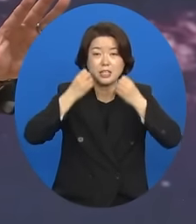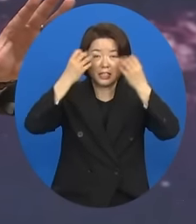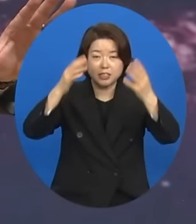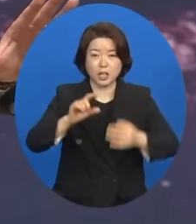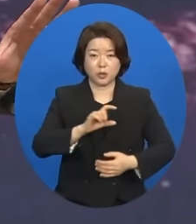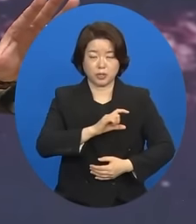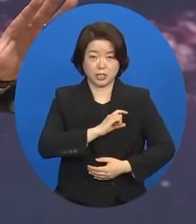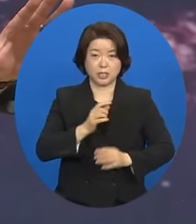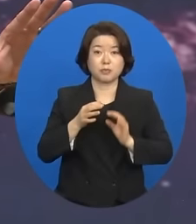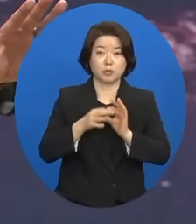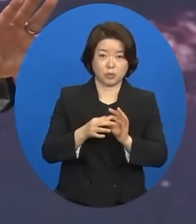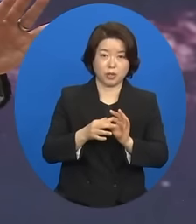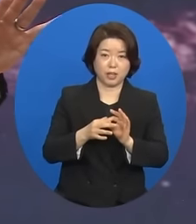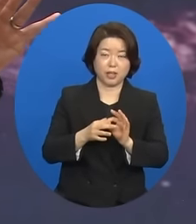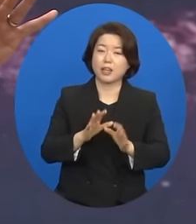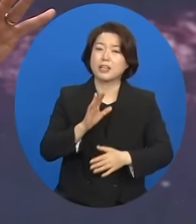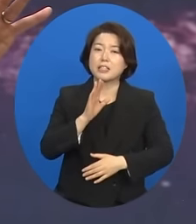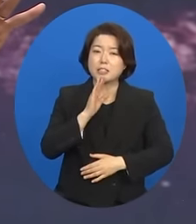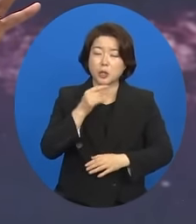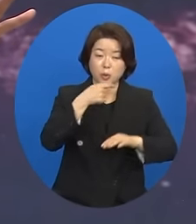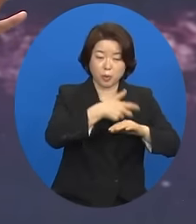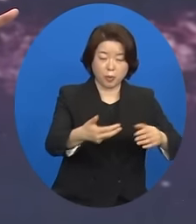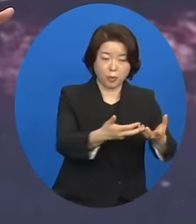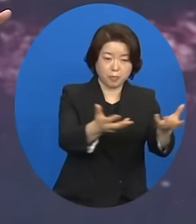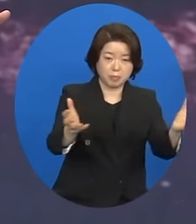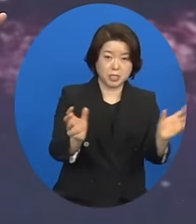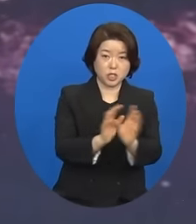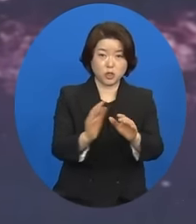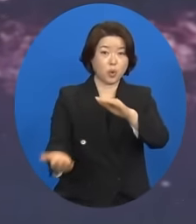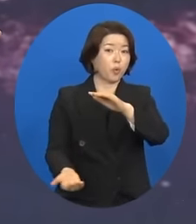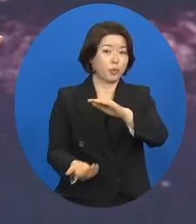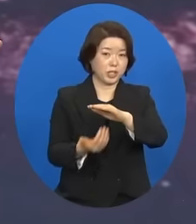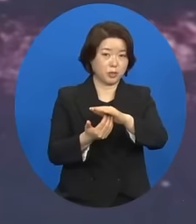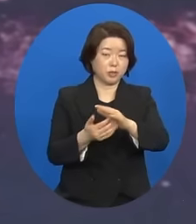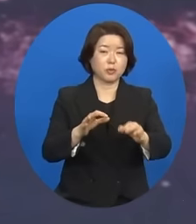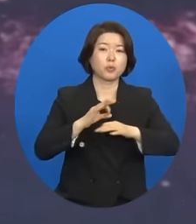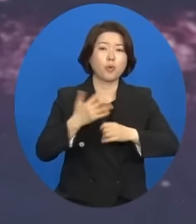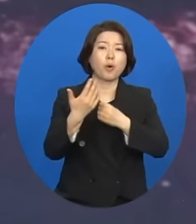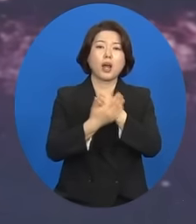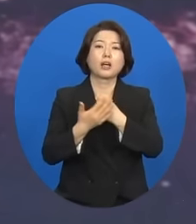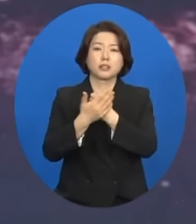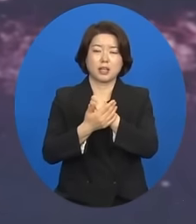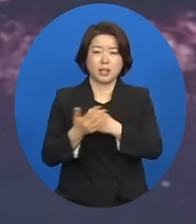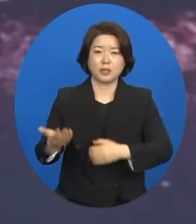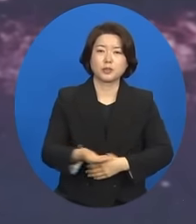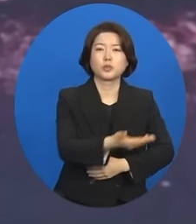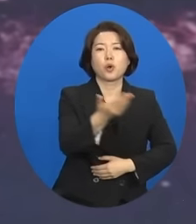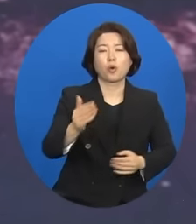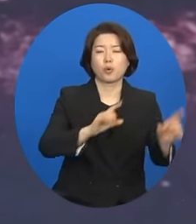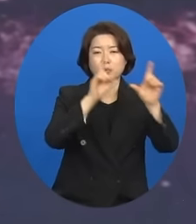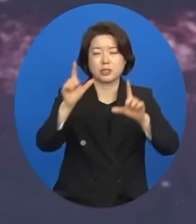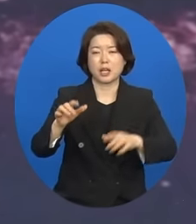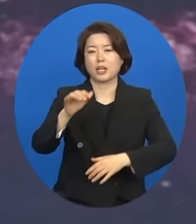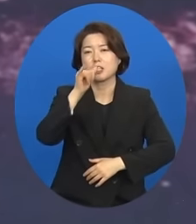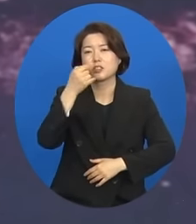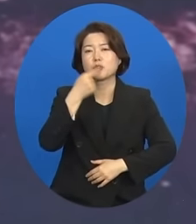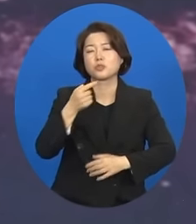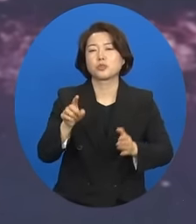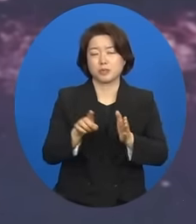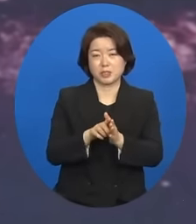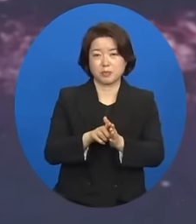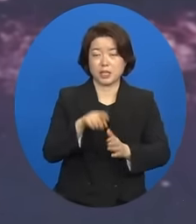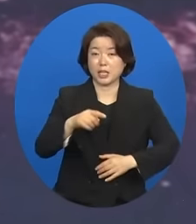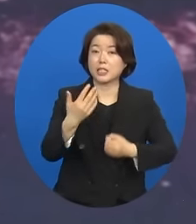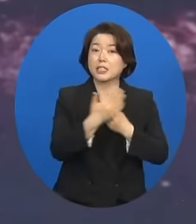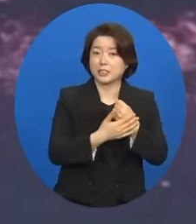이름을 통해서 정말 민족을 이루는 그런 놀라운 은혜가 여러분들 상 가운데 있을 줄로 믿습니다 오늘이